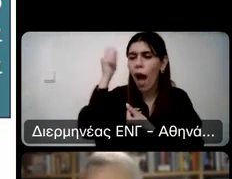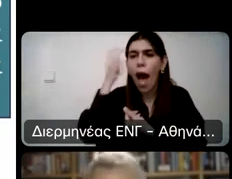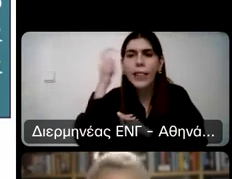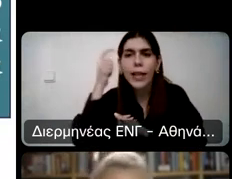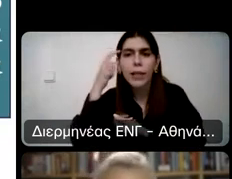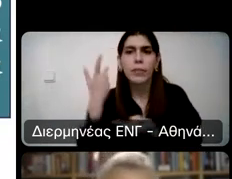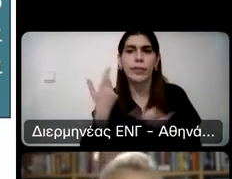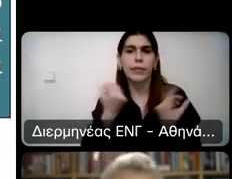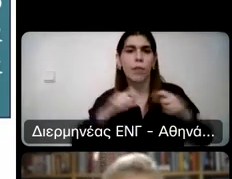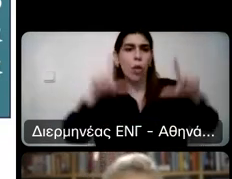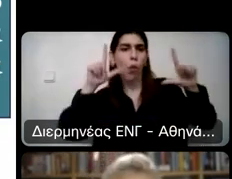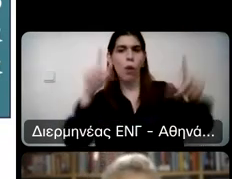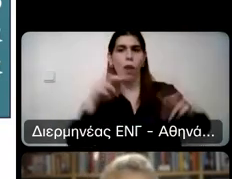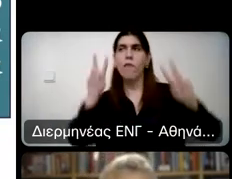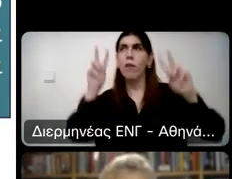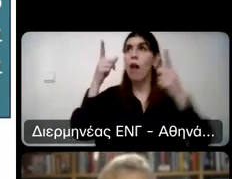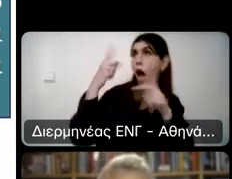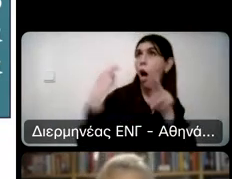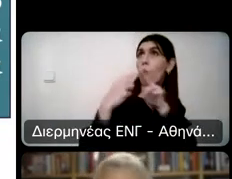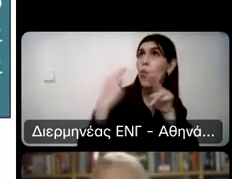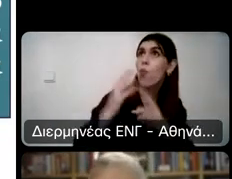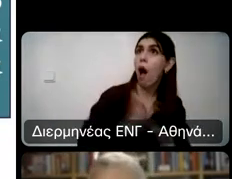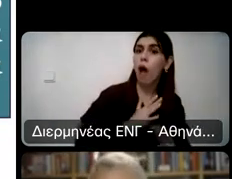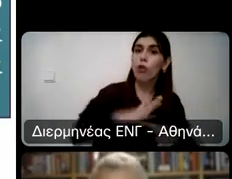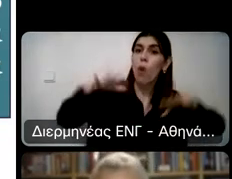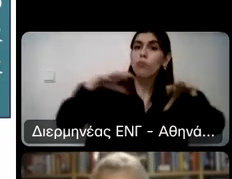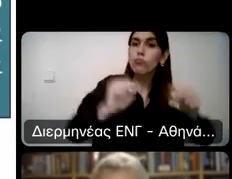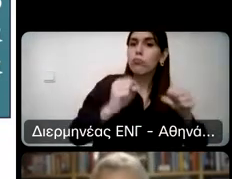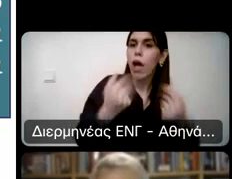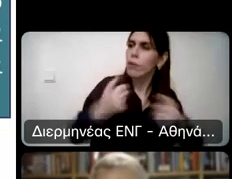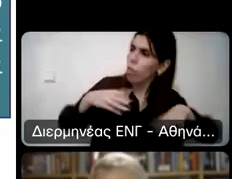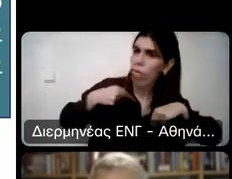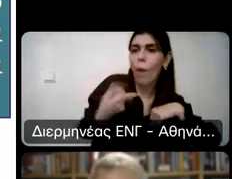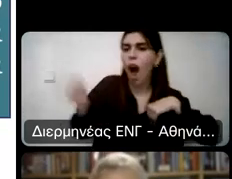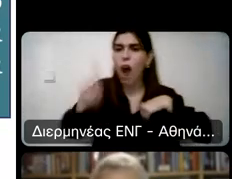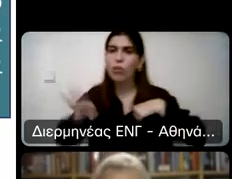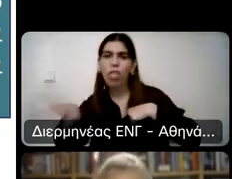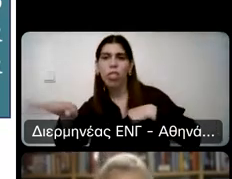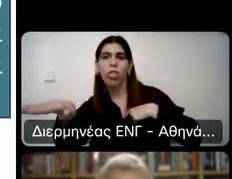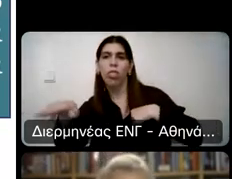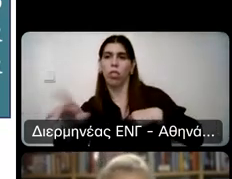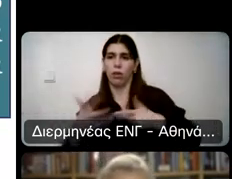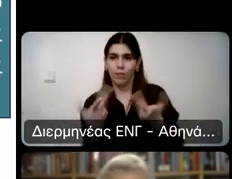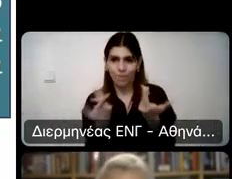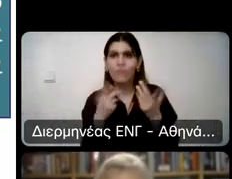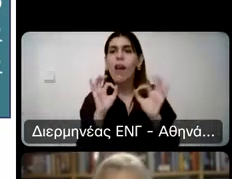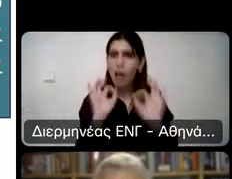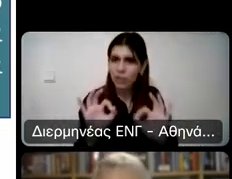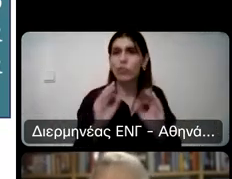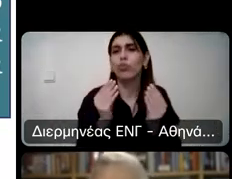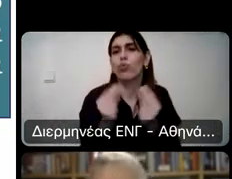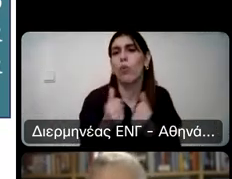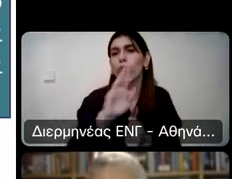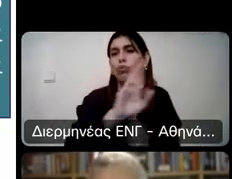αυτούς. Οι πρακτικές διάκρισης συνιστούν συχνό φαινόμενο στα δυτικά έθνη κράτη, όπου ο μονοπολιτισμός και η